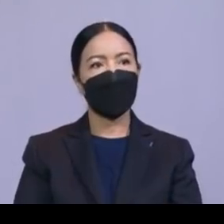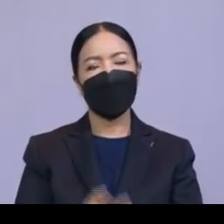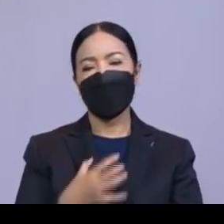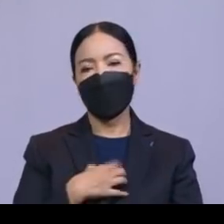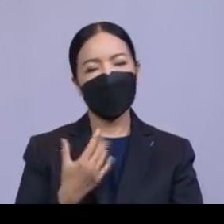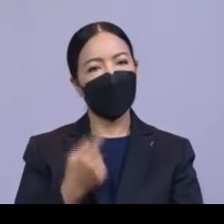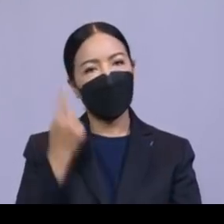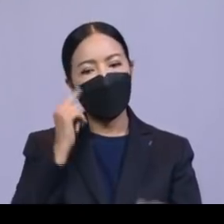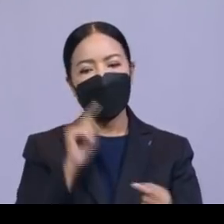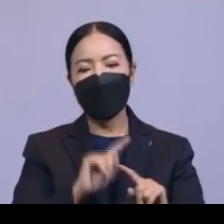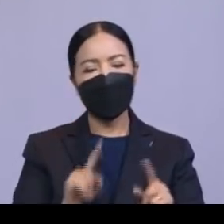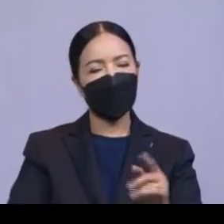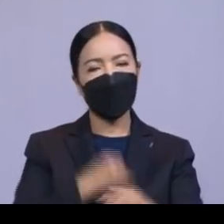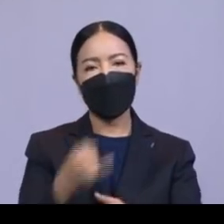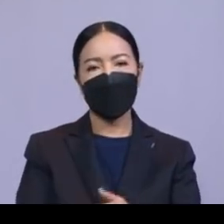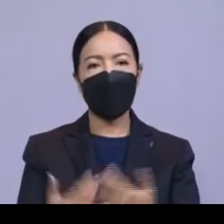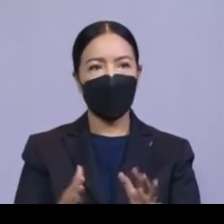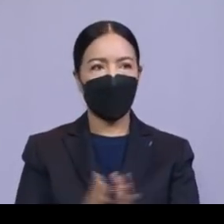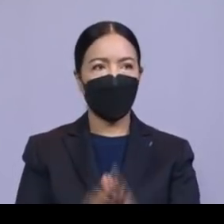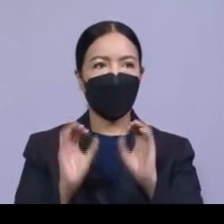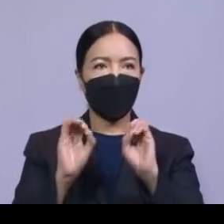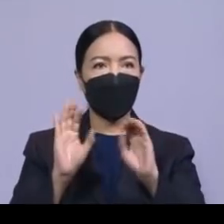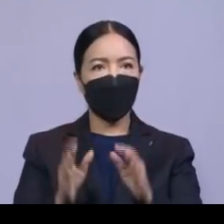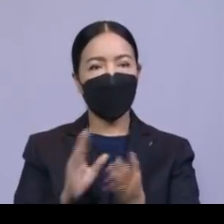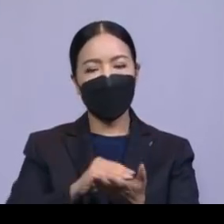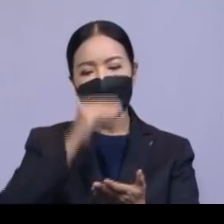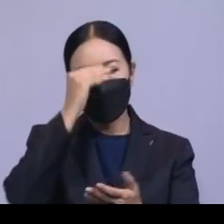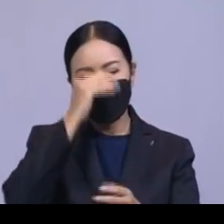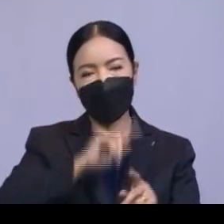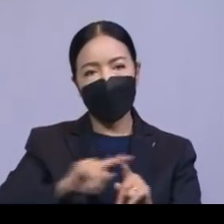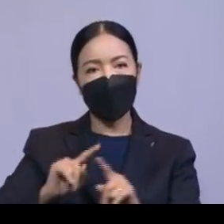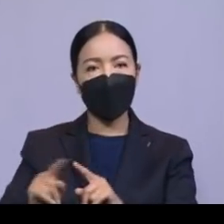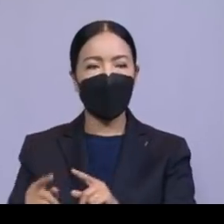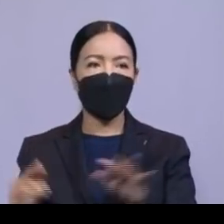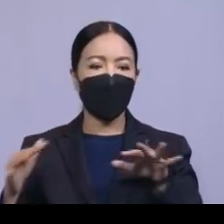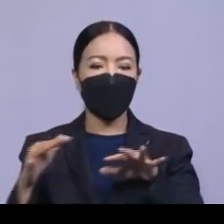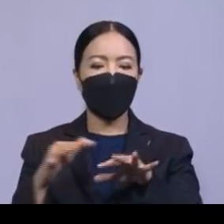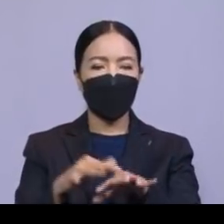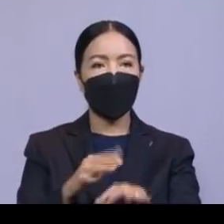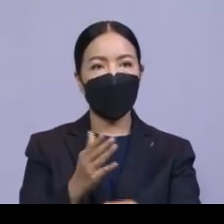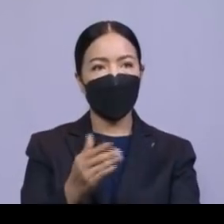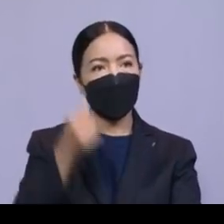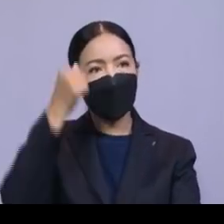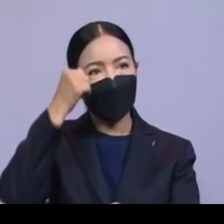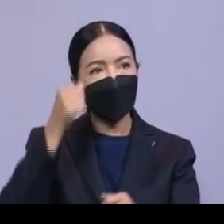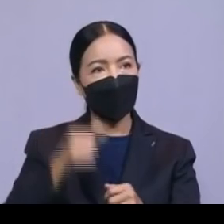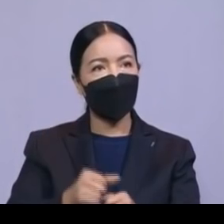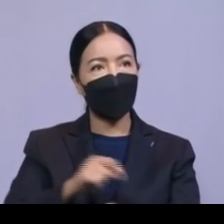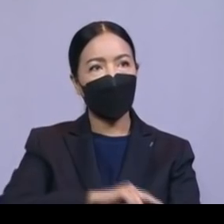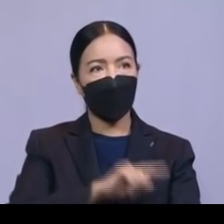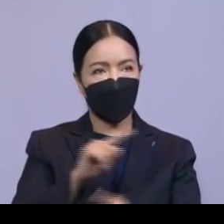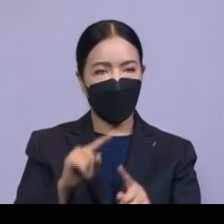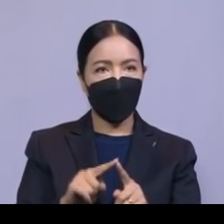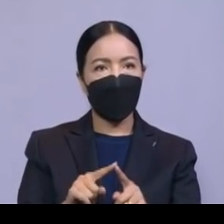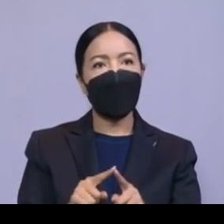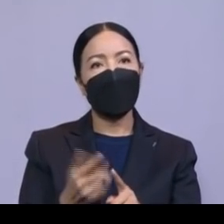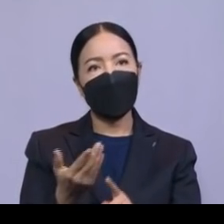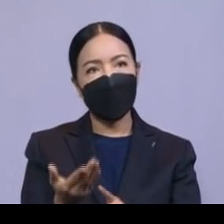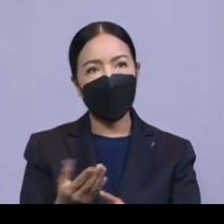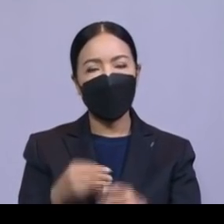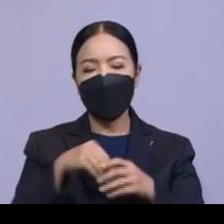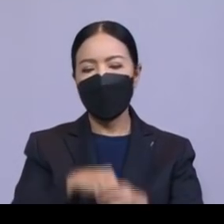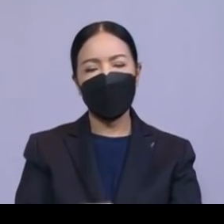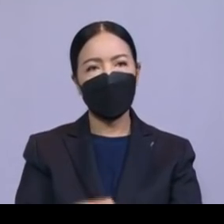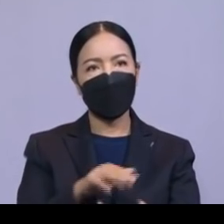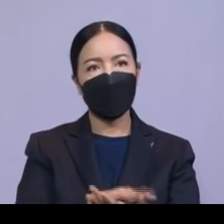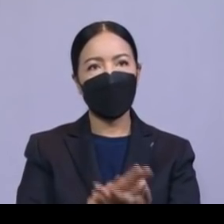นี้แต่ทุกสิ่งย่อมมีวันสิ้นสุดค่ะคุณครูนักเรียนต่างก็ต้องมาร่วมงานการแล้วก็จดจำวันวันคืนที่เคย